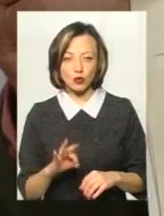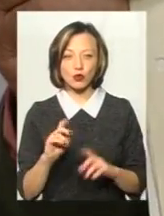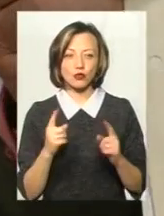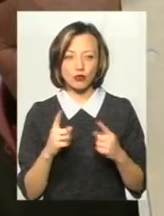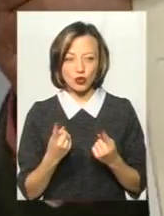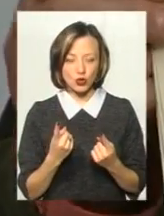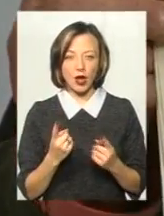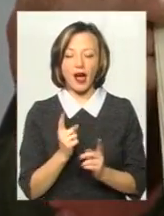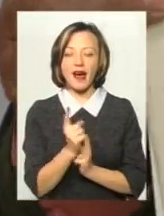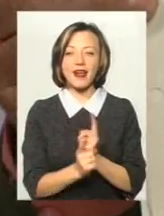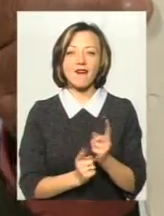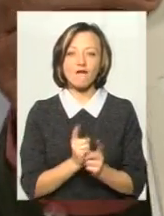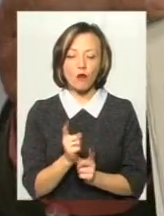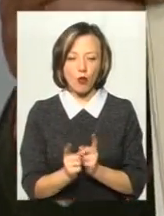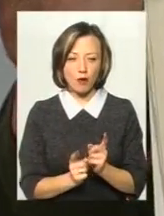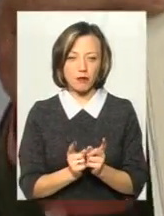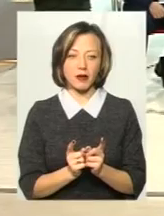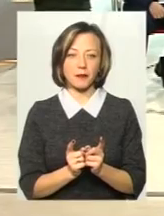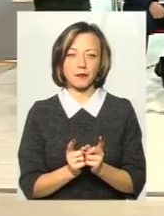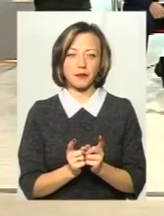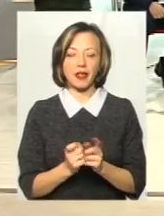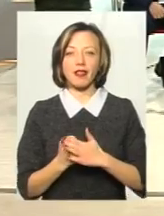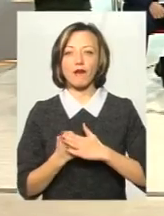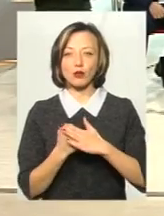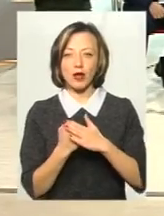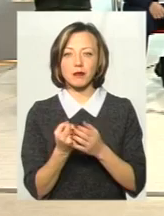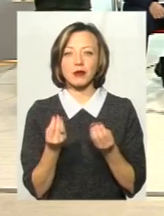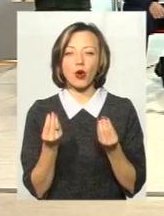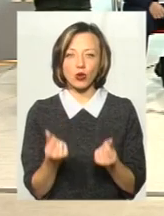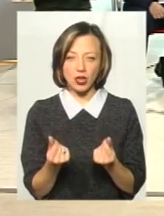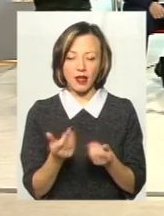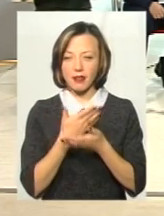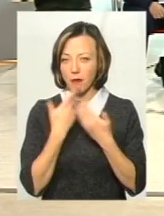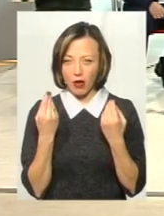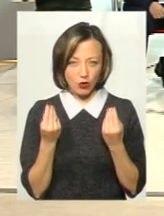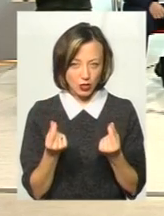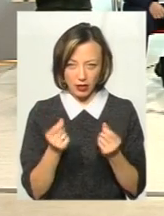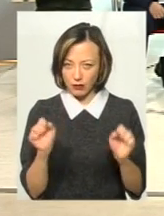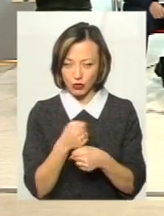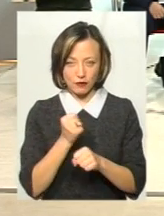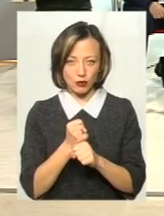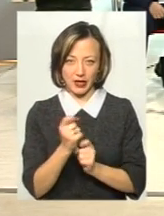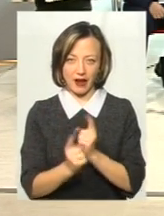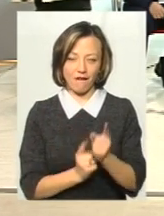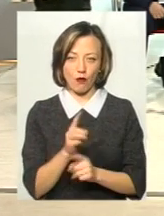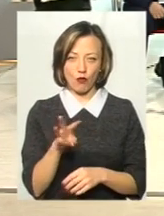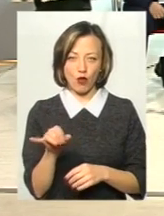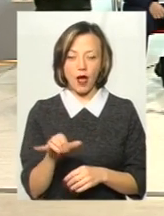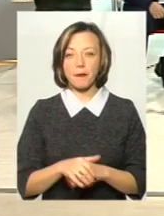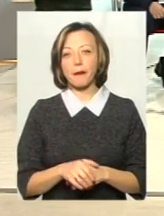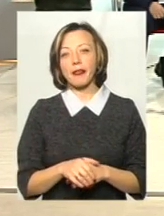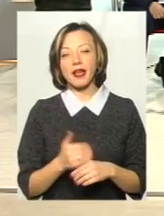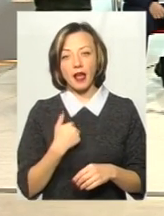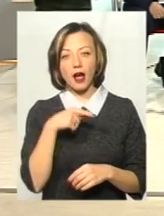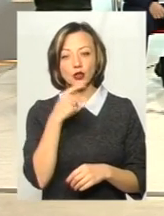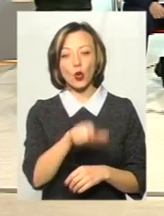що реформи, вони стоять на фундаменті грошей. Немає грошей, неможливо зробити реформи. І я